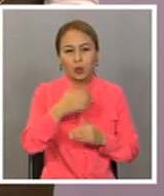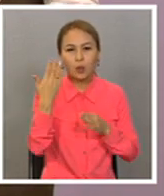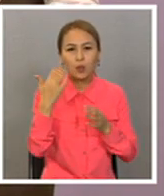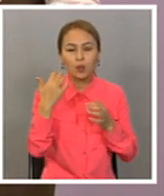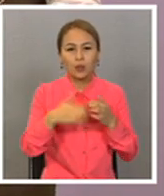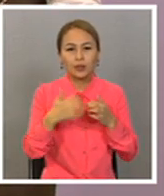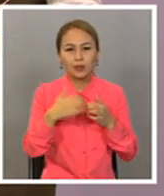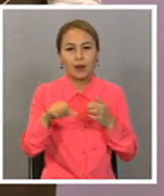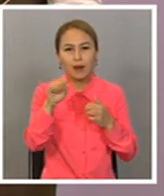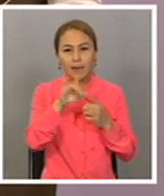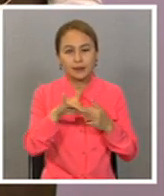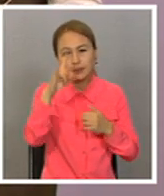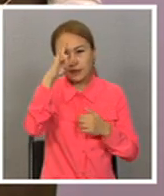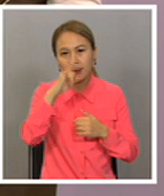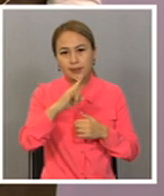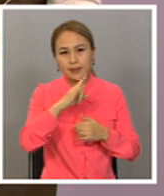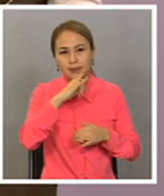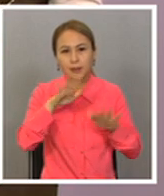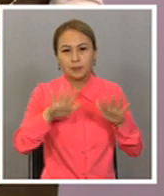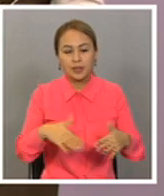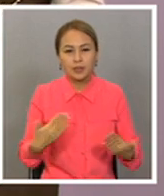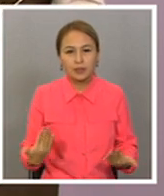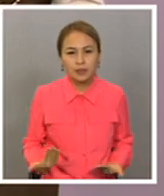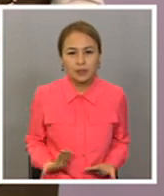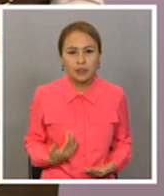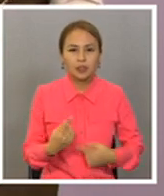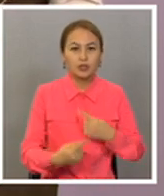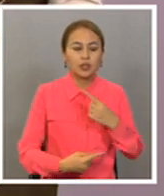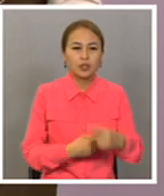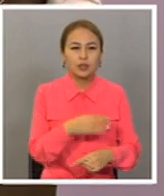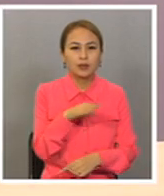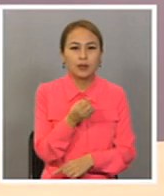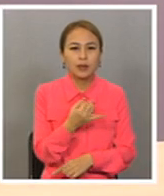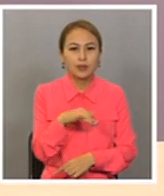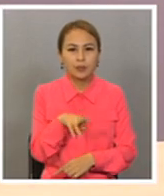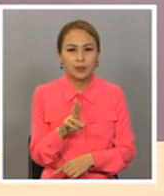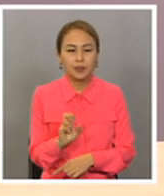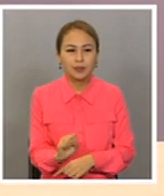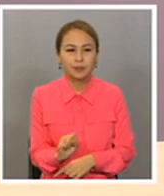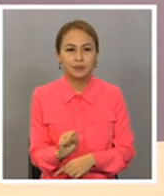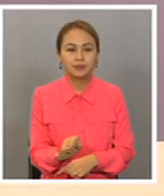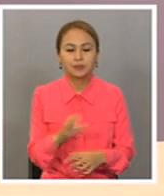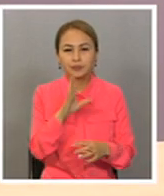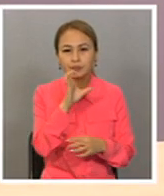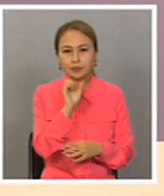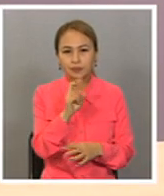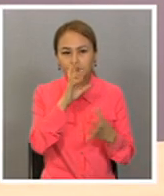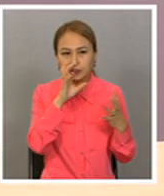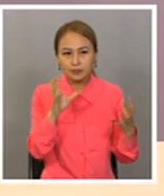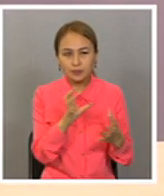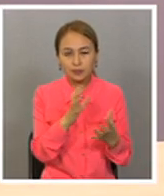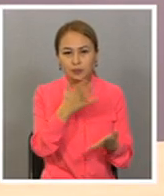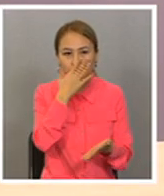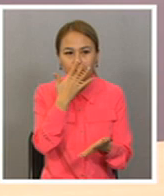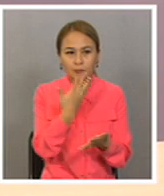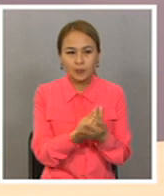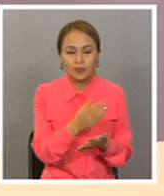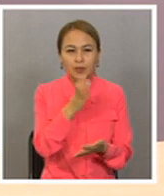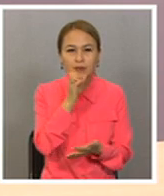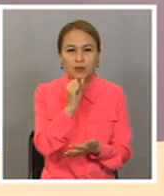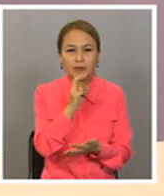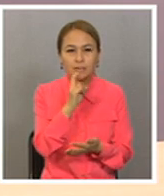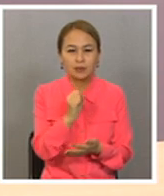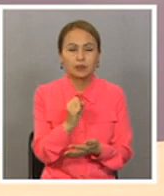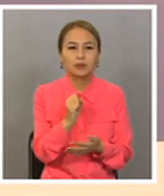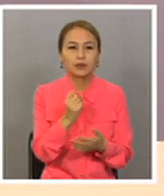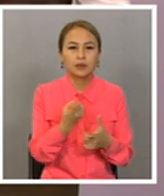мен Қазақстанды мекендеген ежелгі тайпа екен. Сақ тайпасы өздерін Сақа,